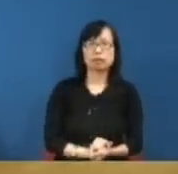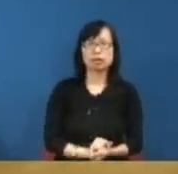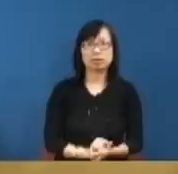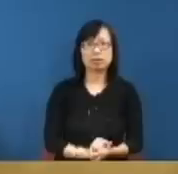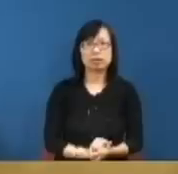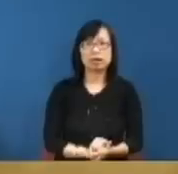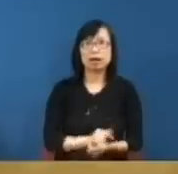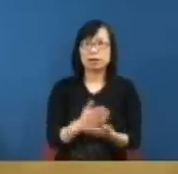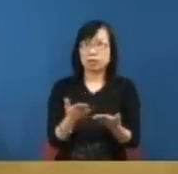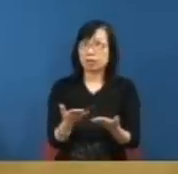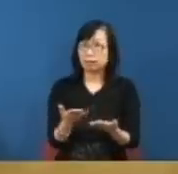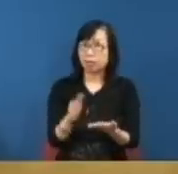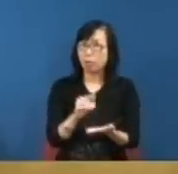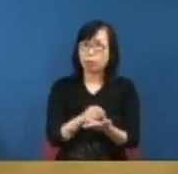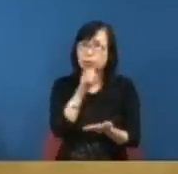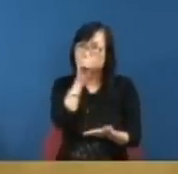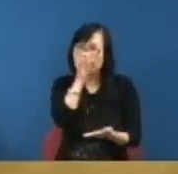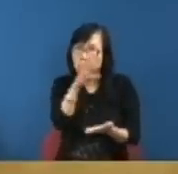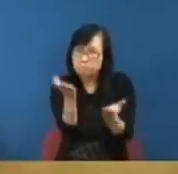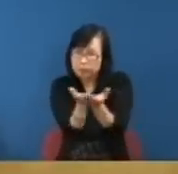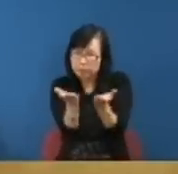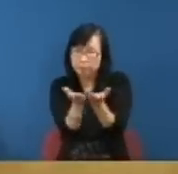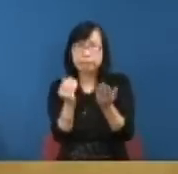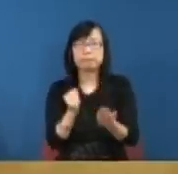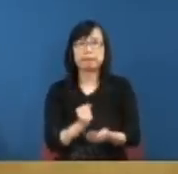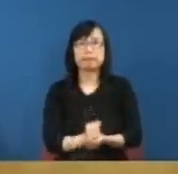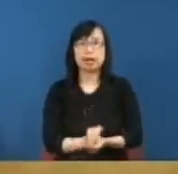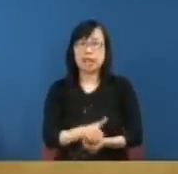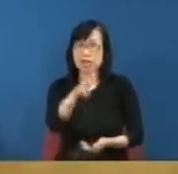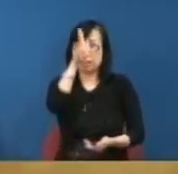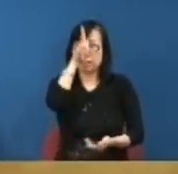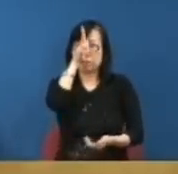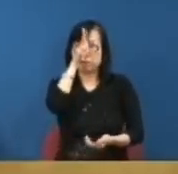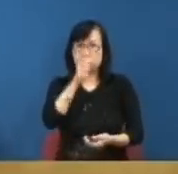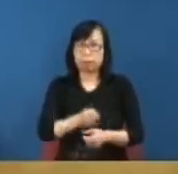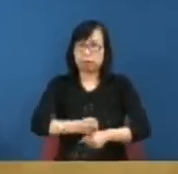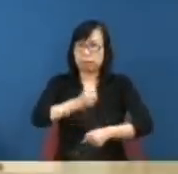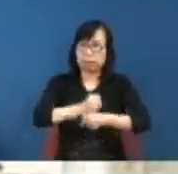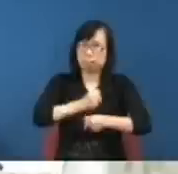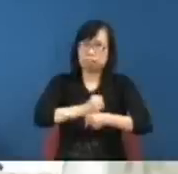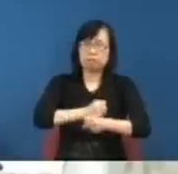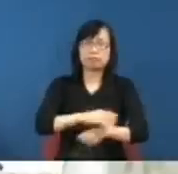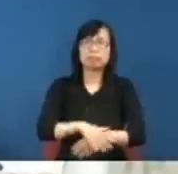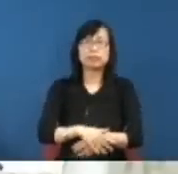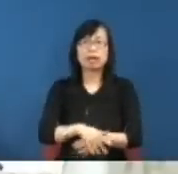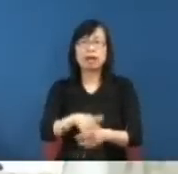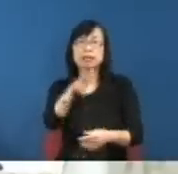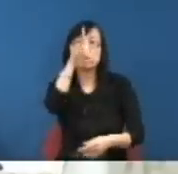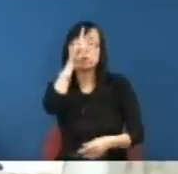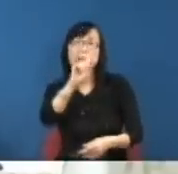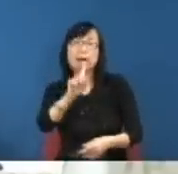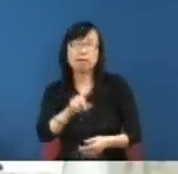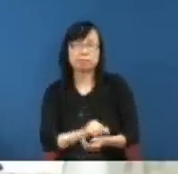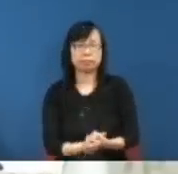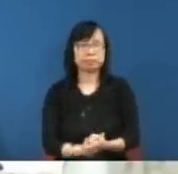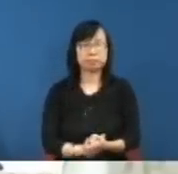嗱。這個就很充分地說明了這個就是政府的職能，其實政府是什麼呢？政府就